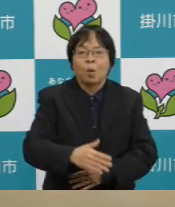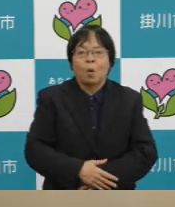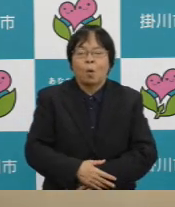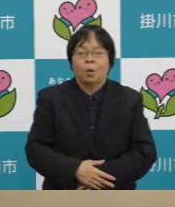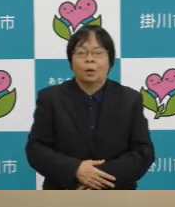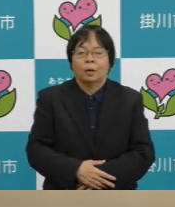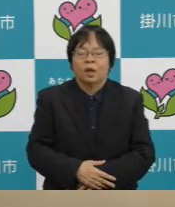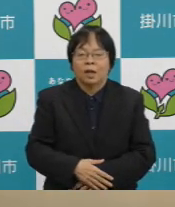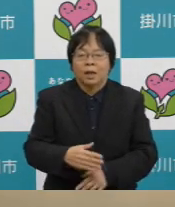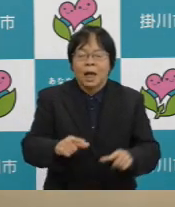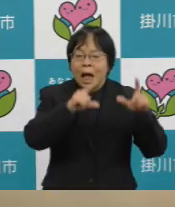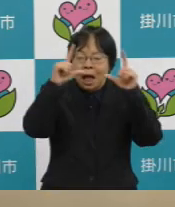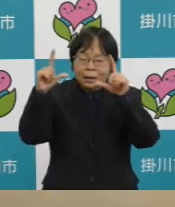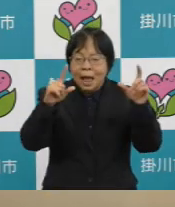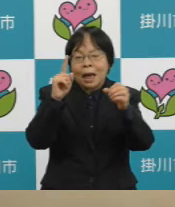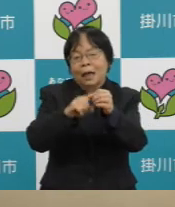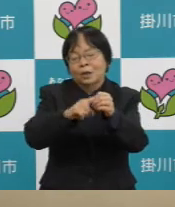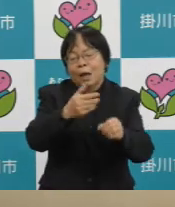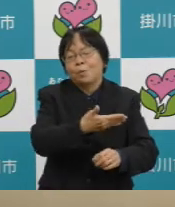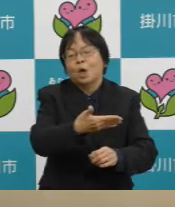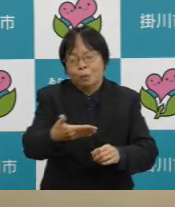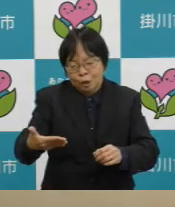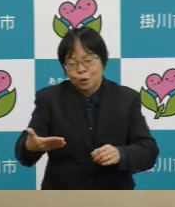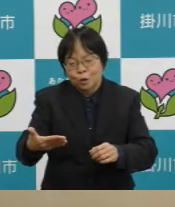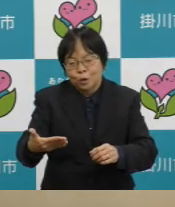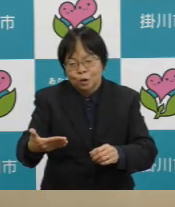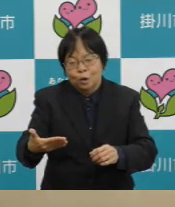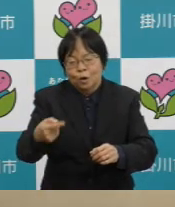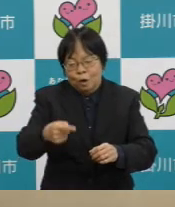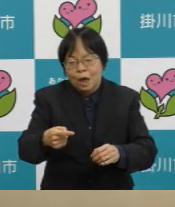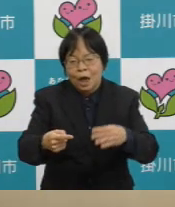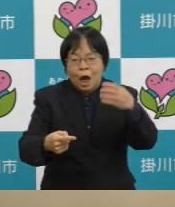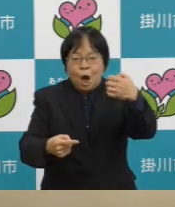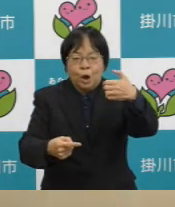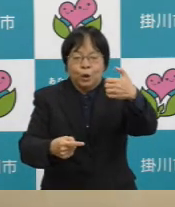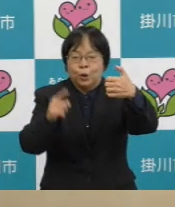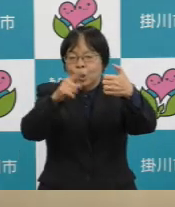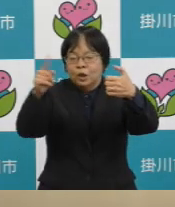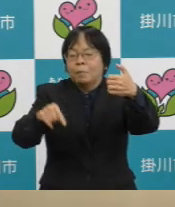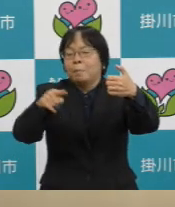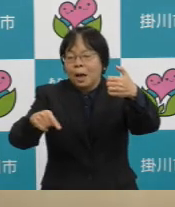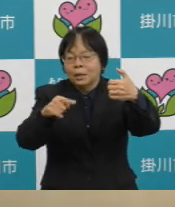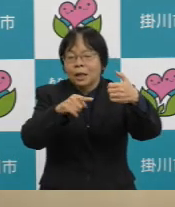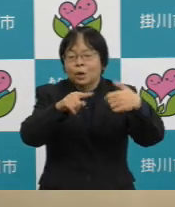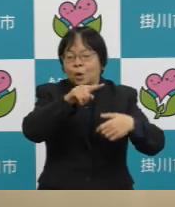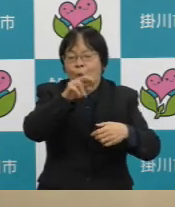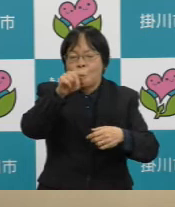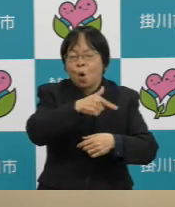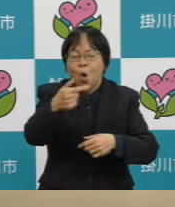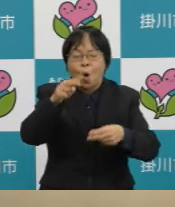生活用水、これは9割を大井川から頼っております。さらには農業用